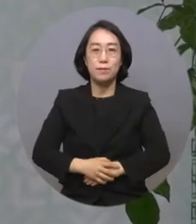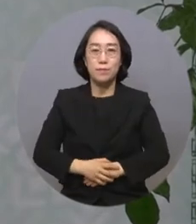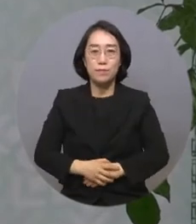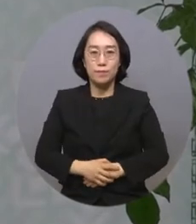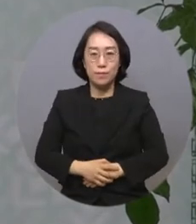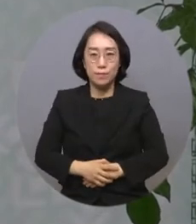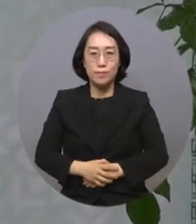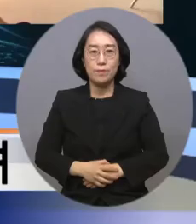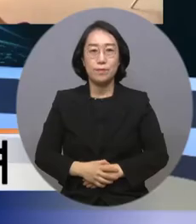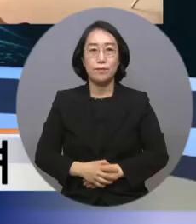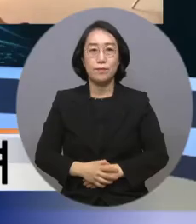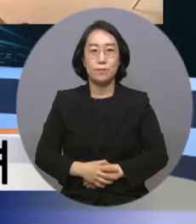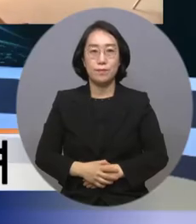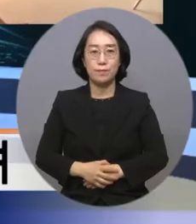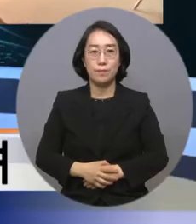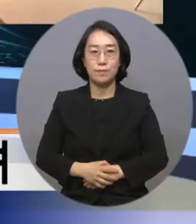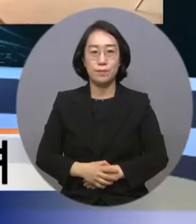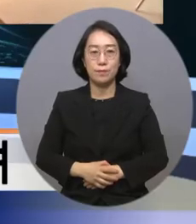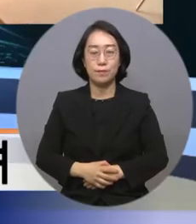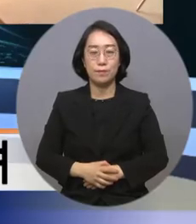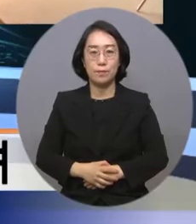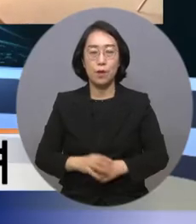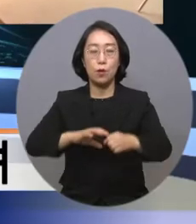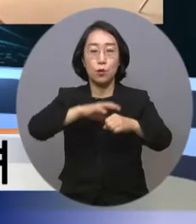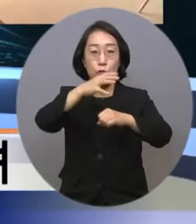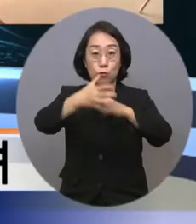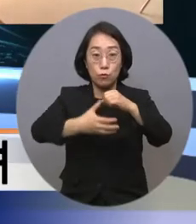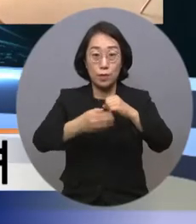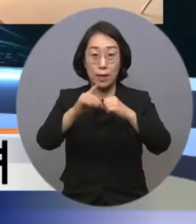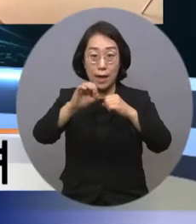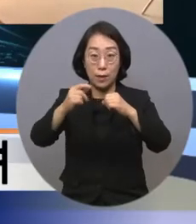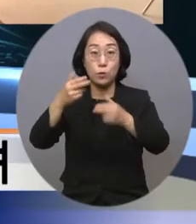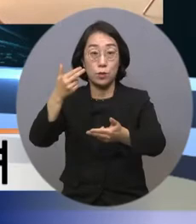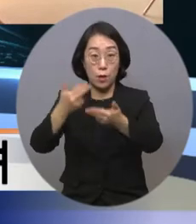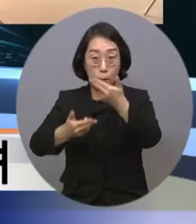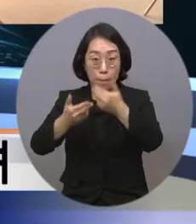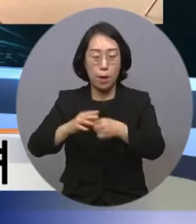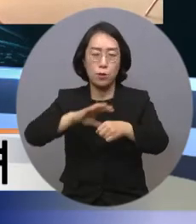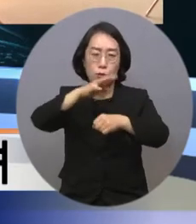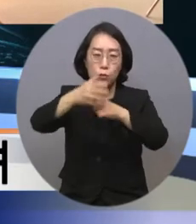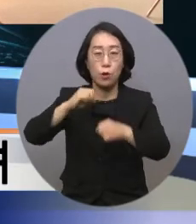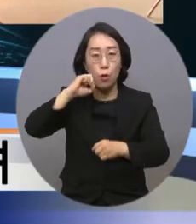경기방송 정선입니다. 국제 라이온스 협회가 전 세계